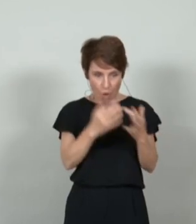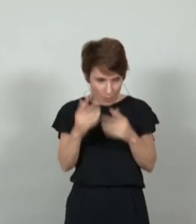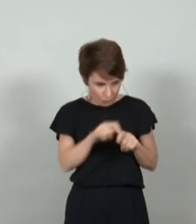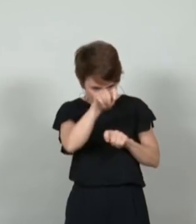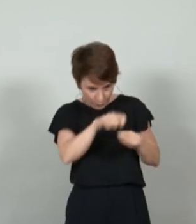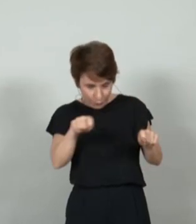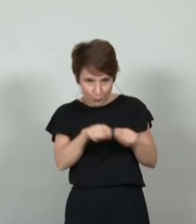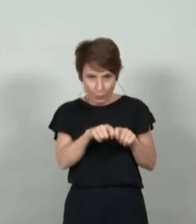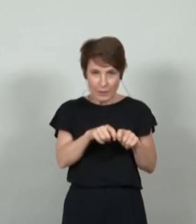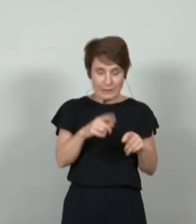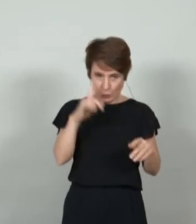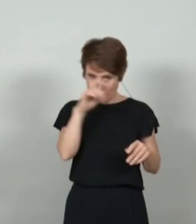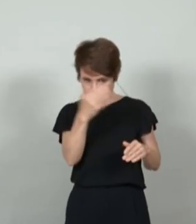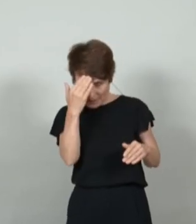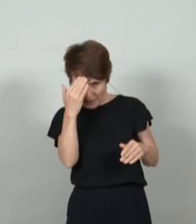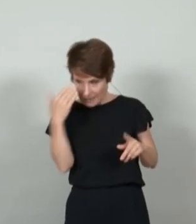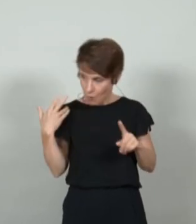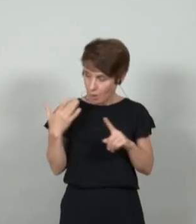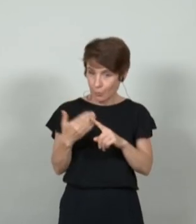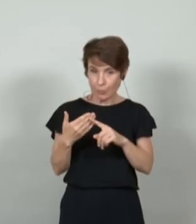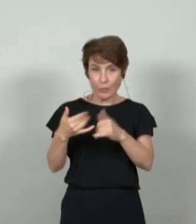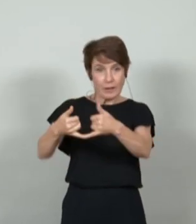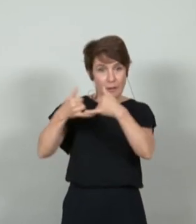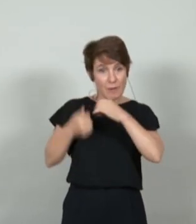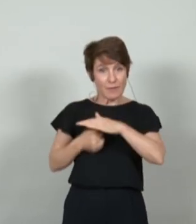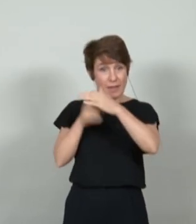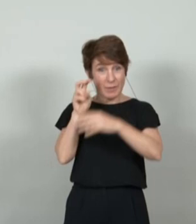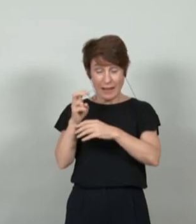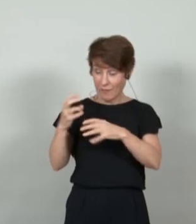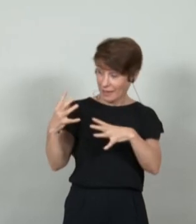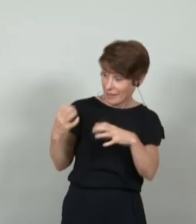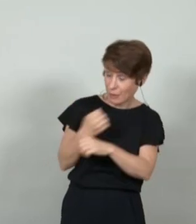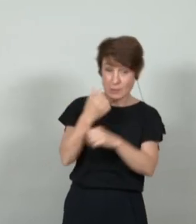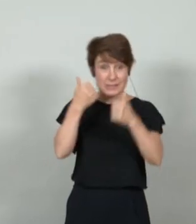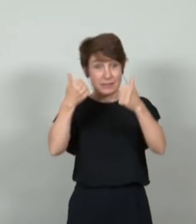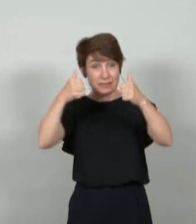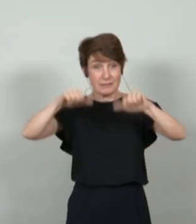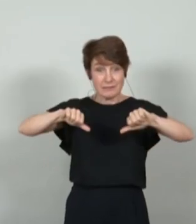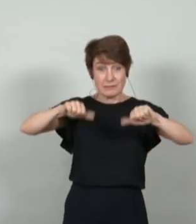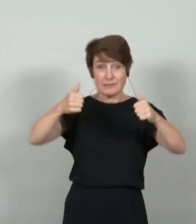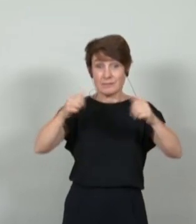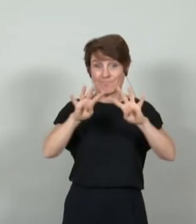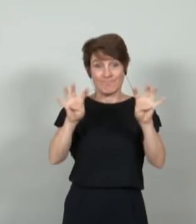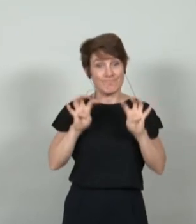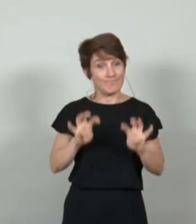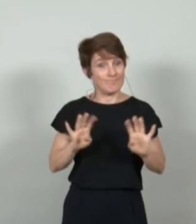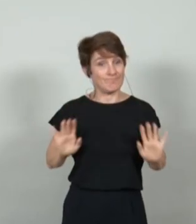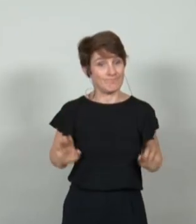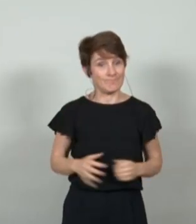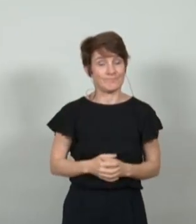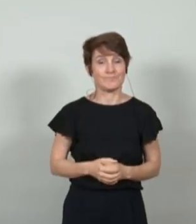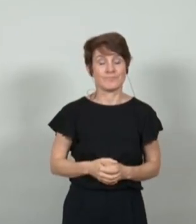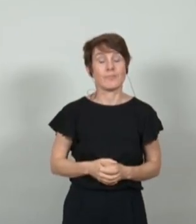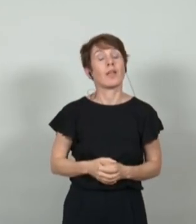déterminer si cette opération est une réussite ou un échec mais que l'on se rassure il est indiqué dans la lettre